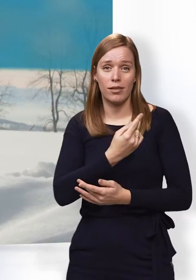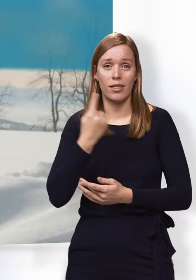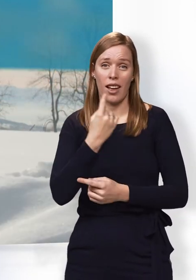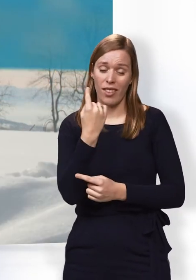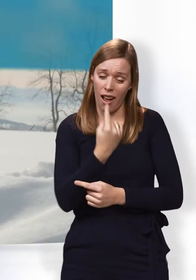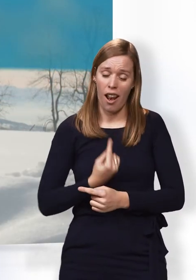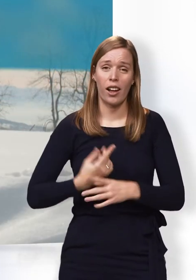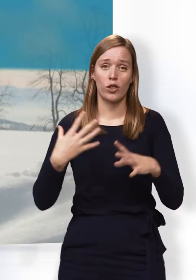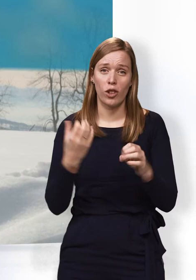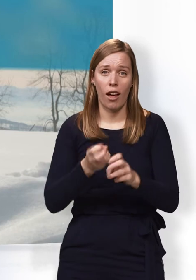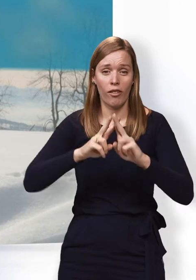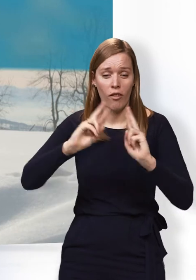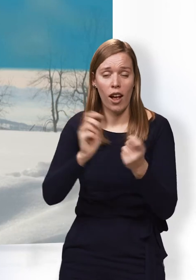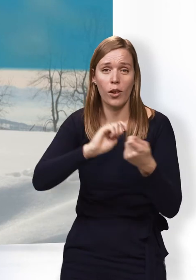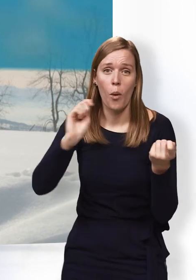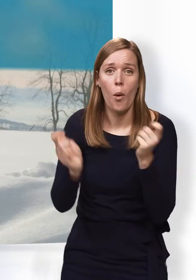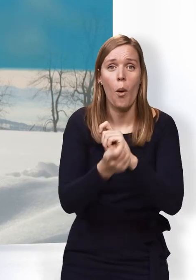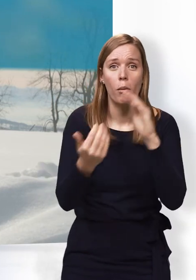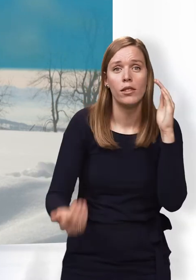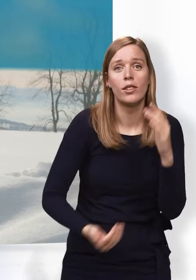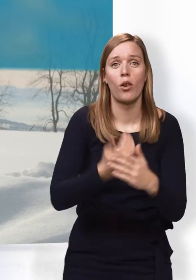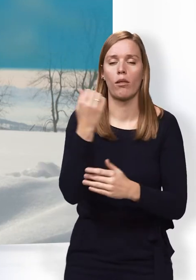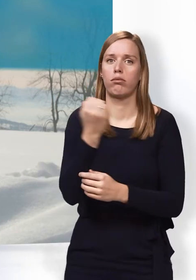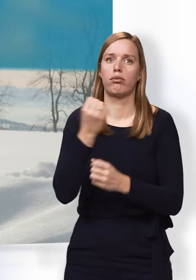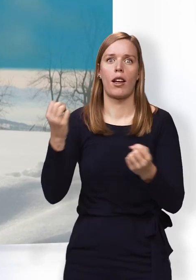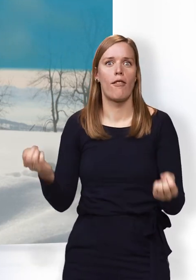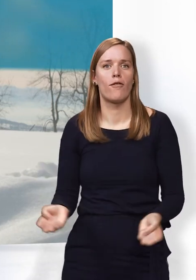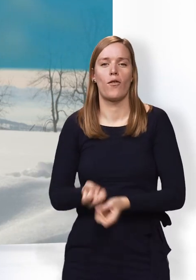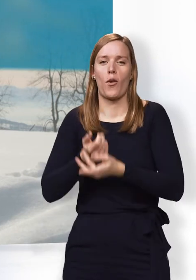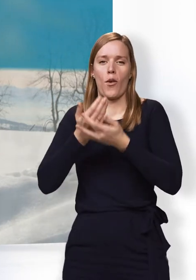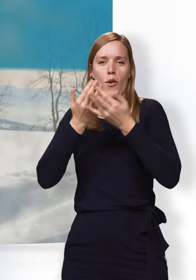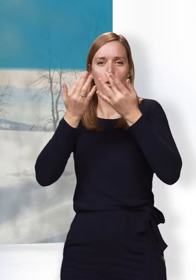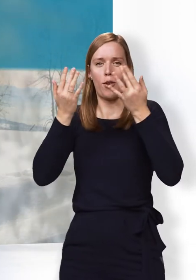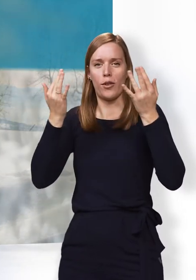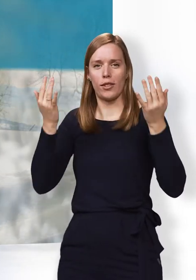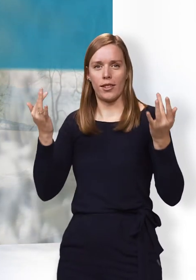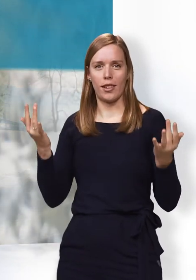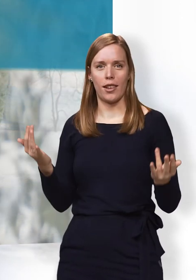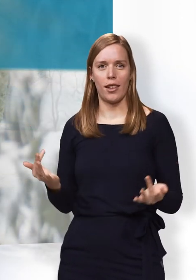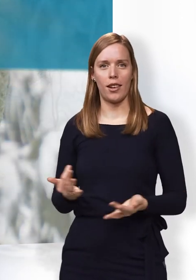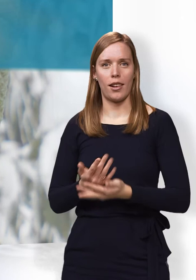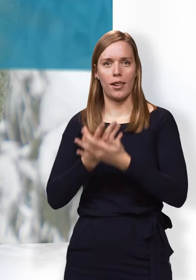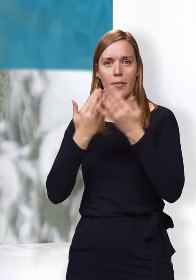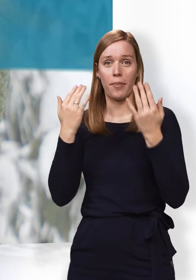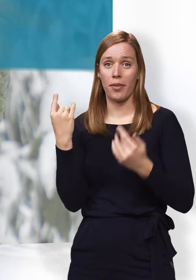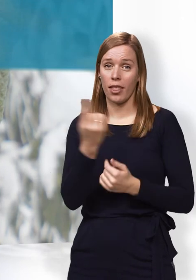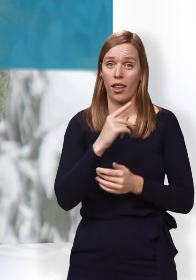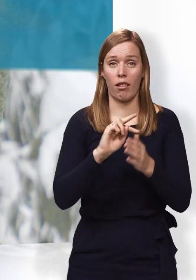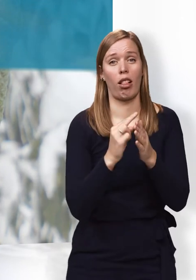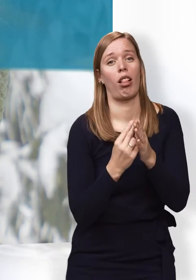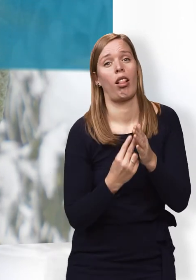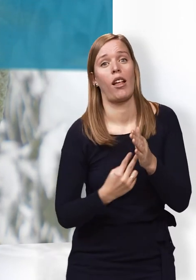ein Wunder, stellten wir diese Welt alleine auf den Kopf. Das wäre